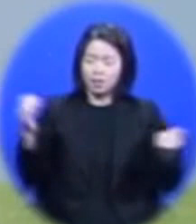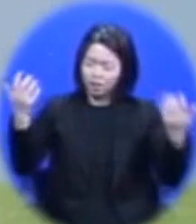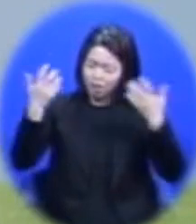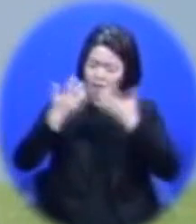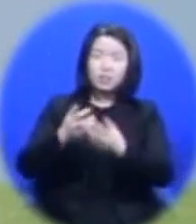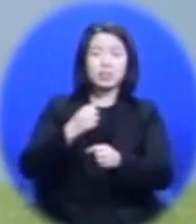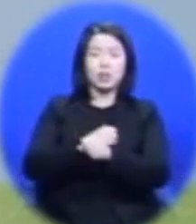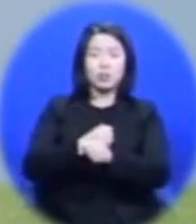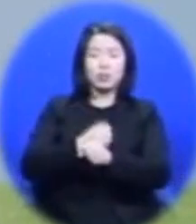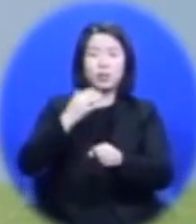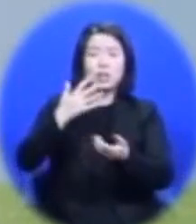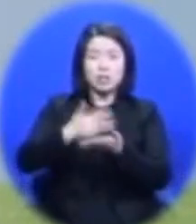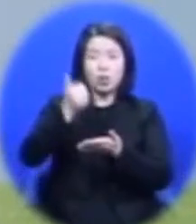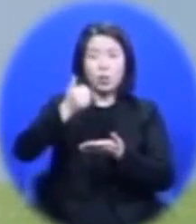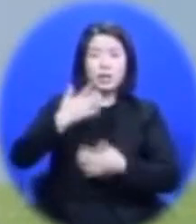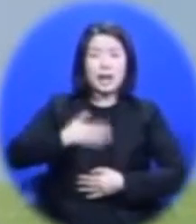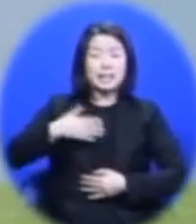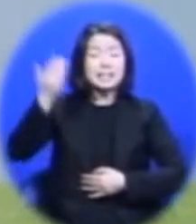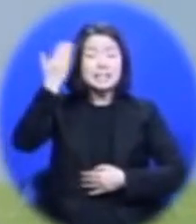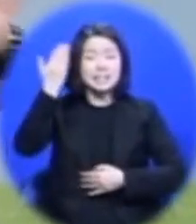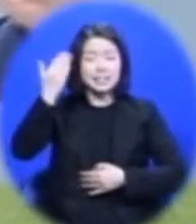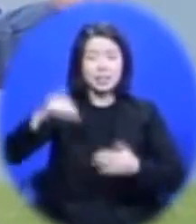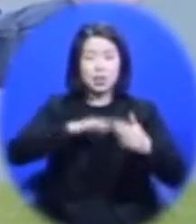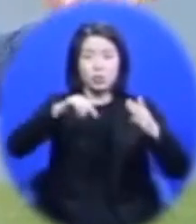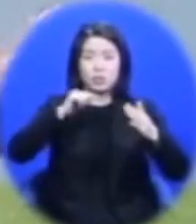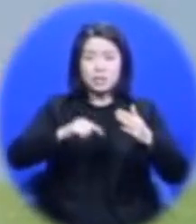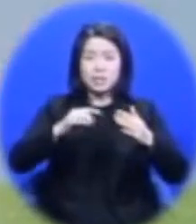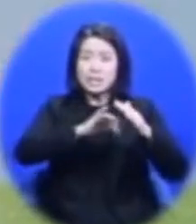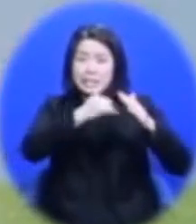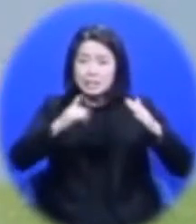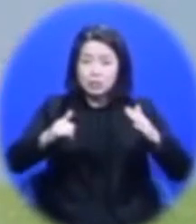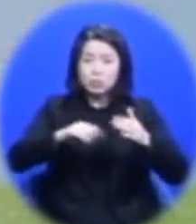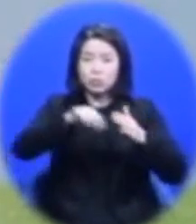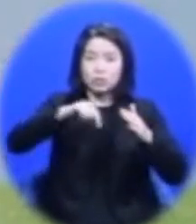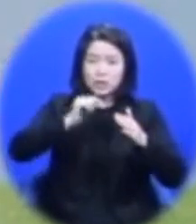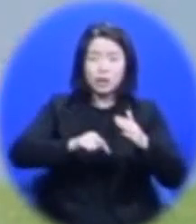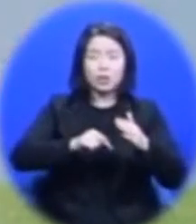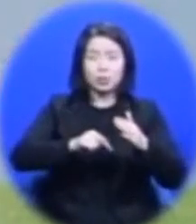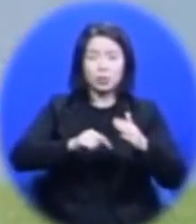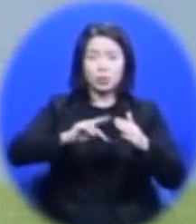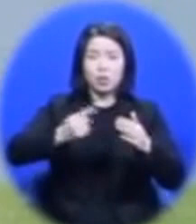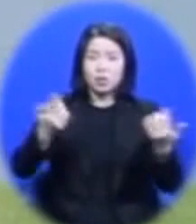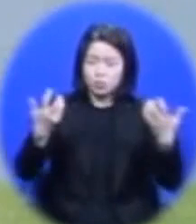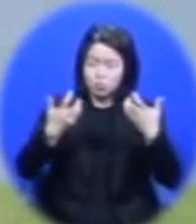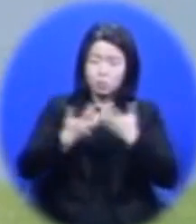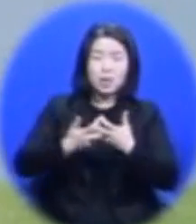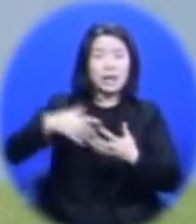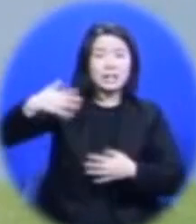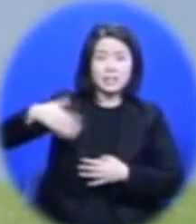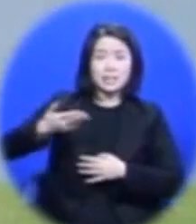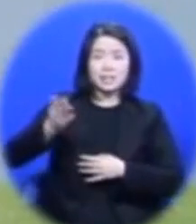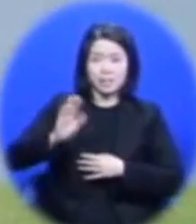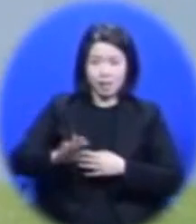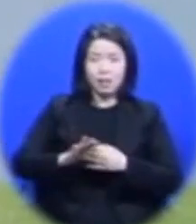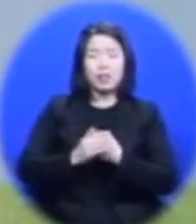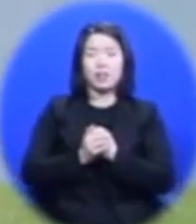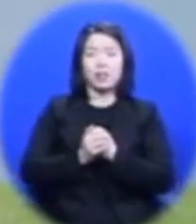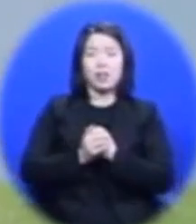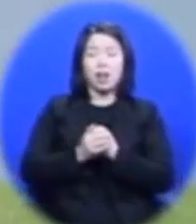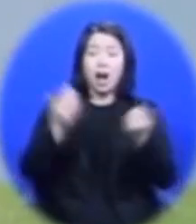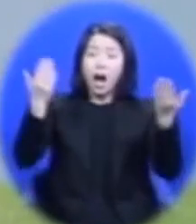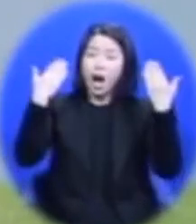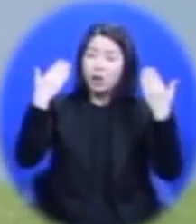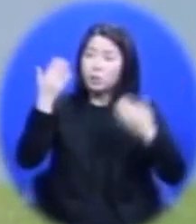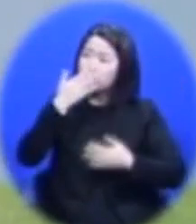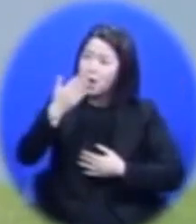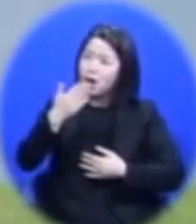가득하고 여호와를 아는 지식이 우리 집의 식구들 사이에도 충만하지 않은데 학교가 될